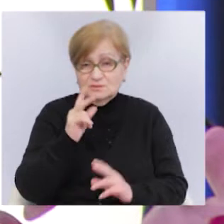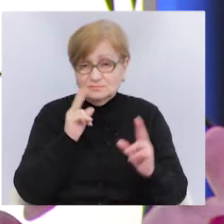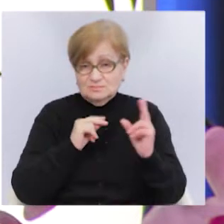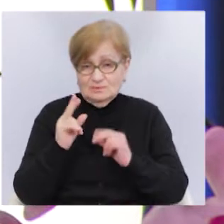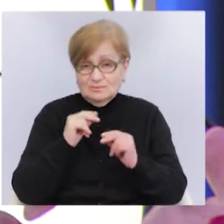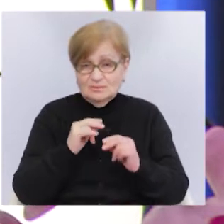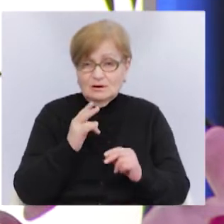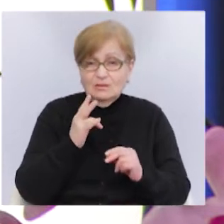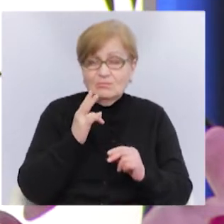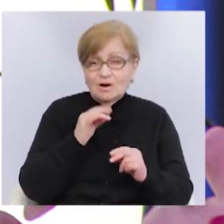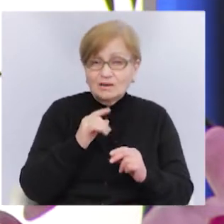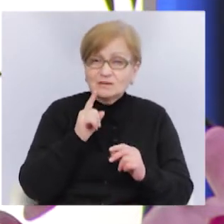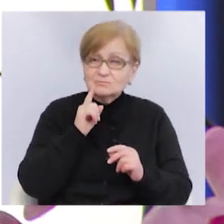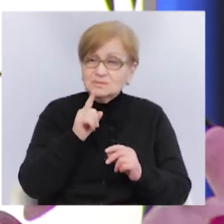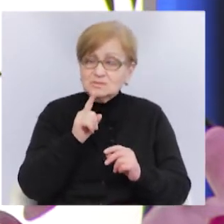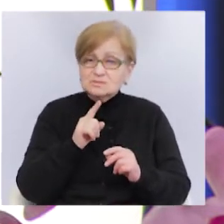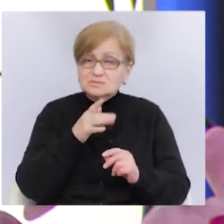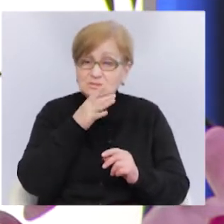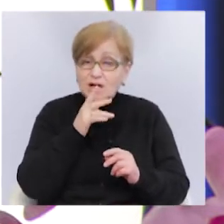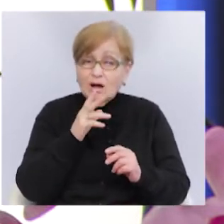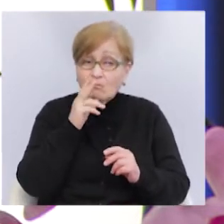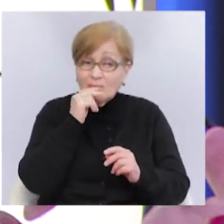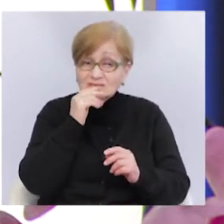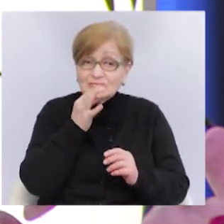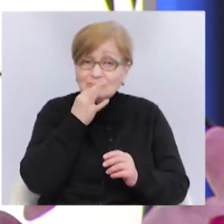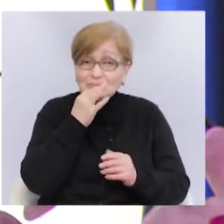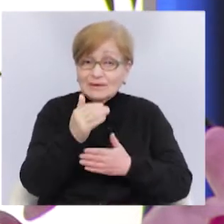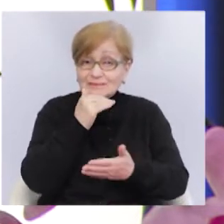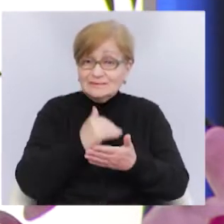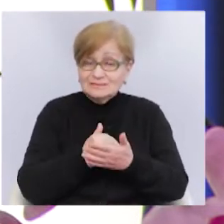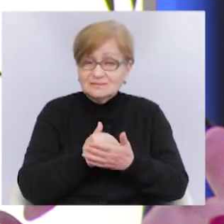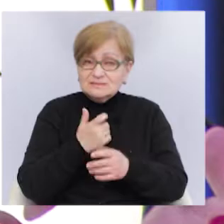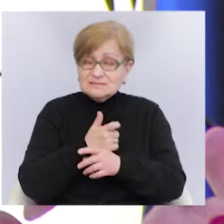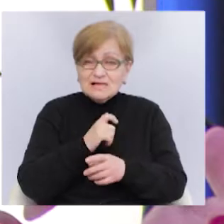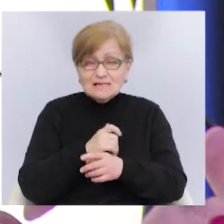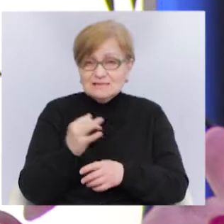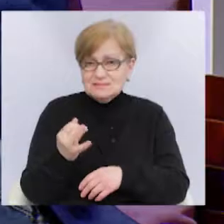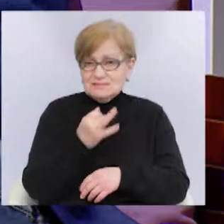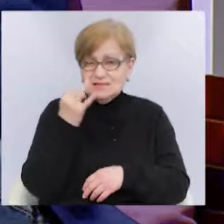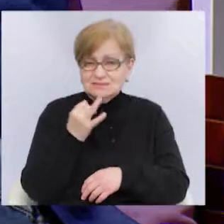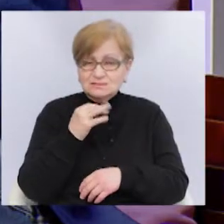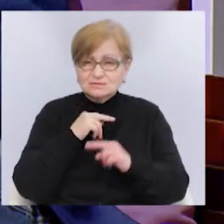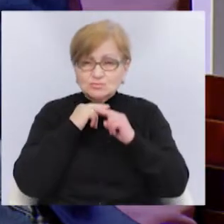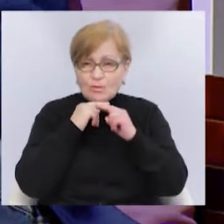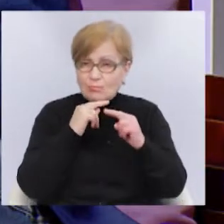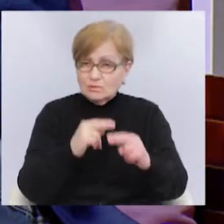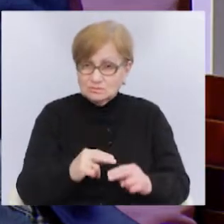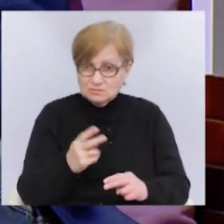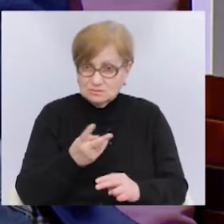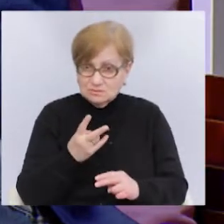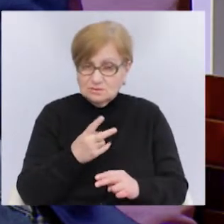ის პროცესები, რაც მეტყველების დადგომამდე ვითარდება, არის ძალიან საინტერესო და ყურადსაღები.